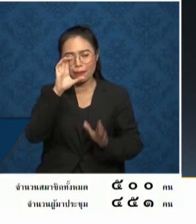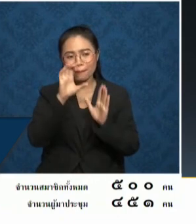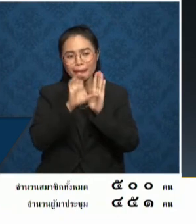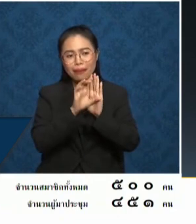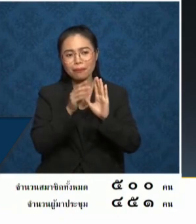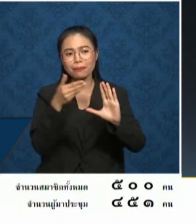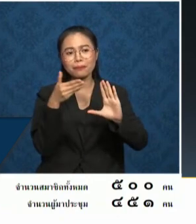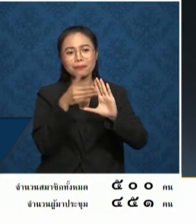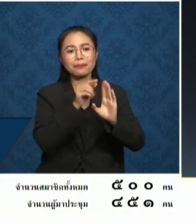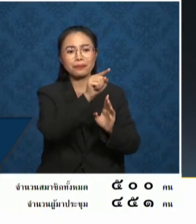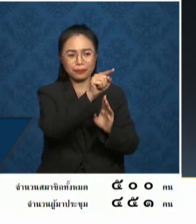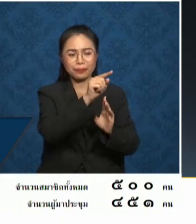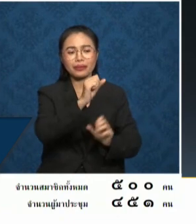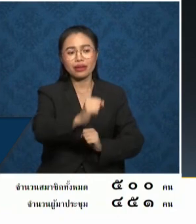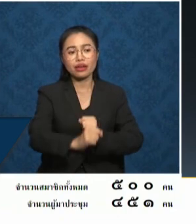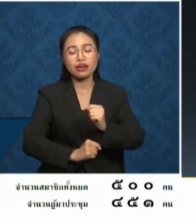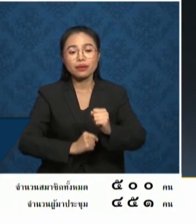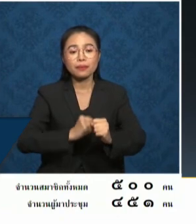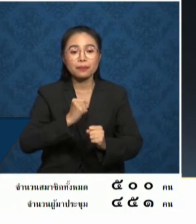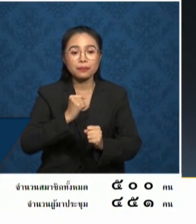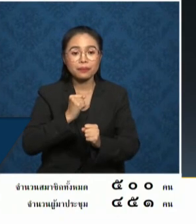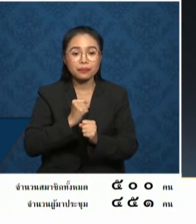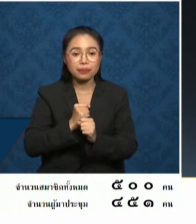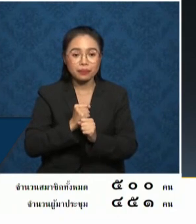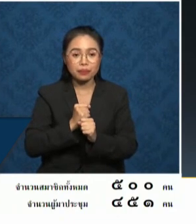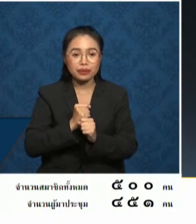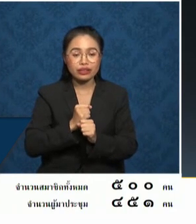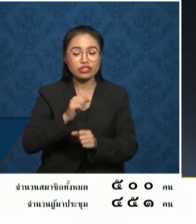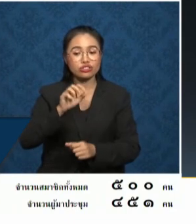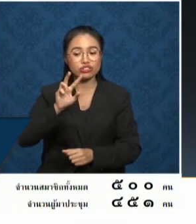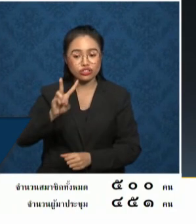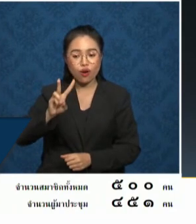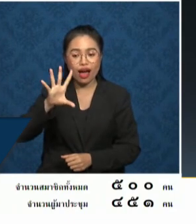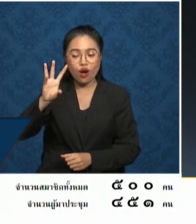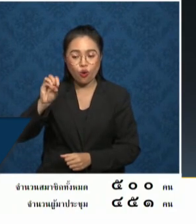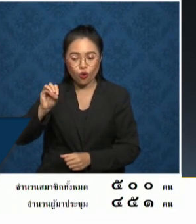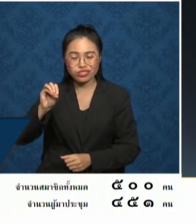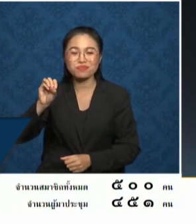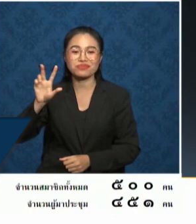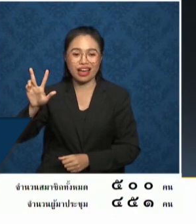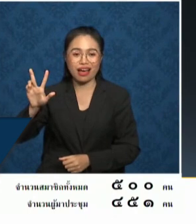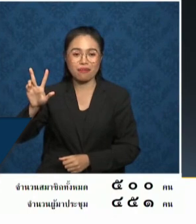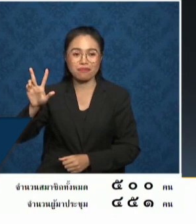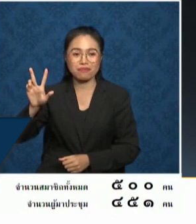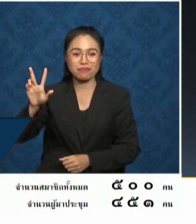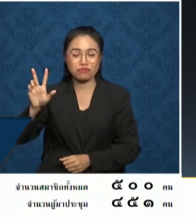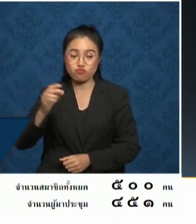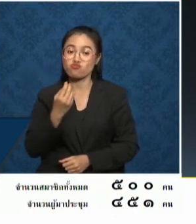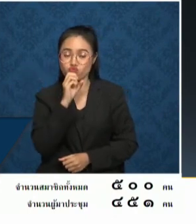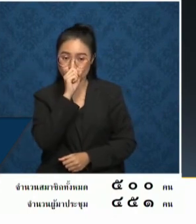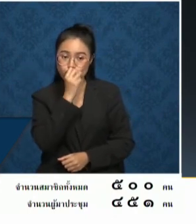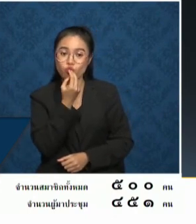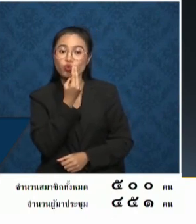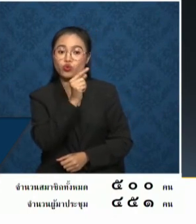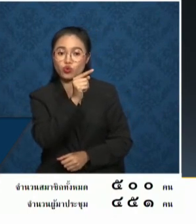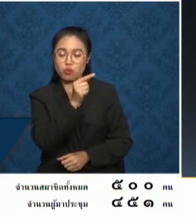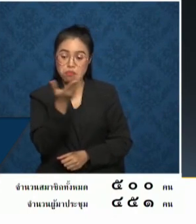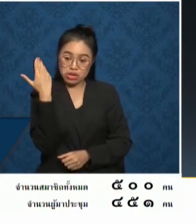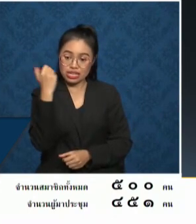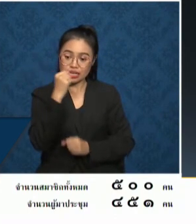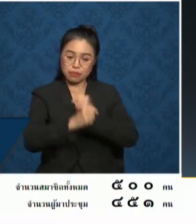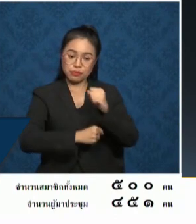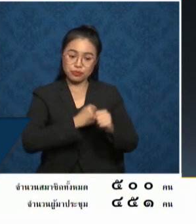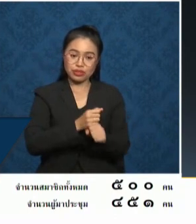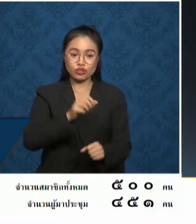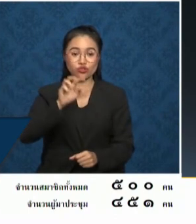ประธานปี20002563ท่านสังเกตนะครับเมื่อกี้ถึง 62นะ